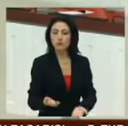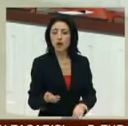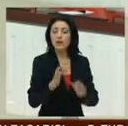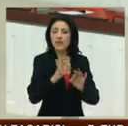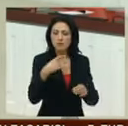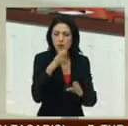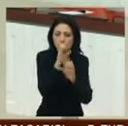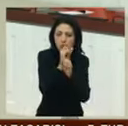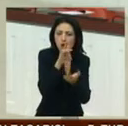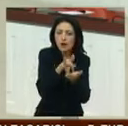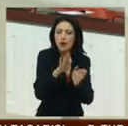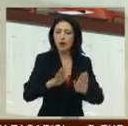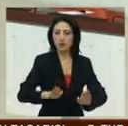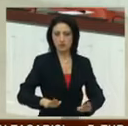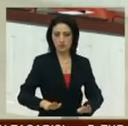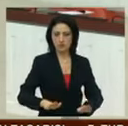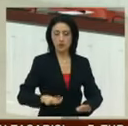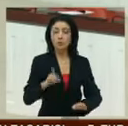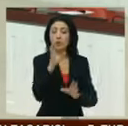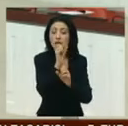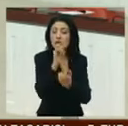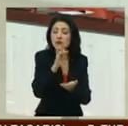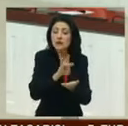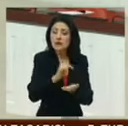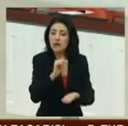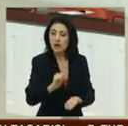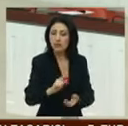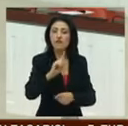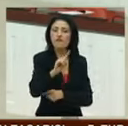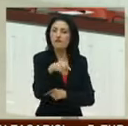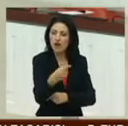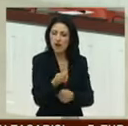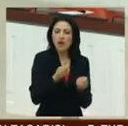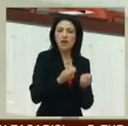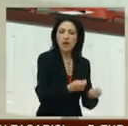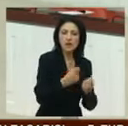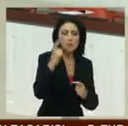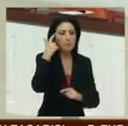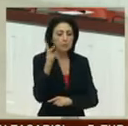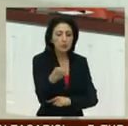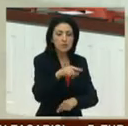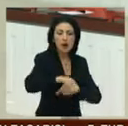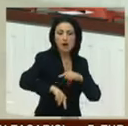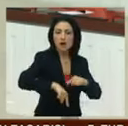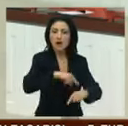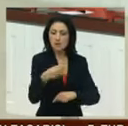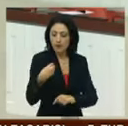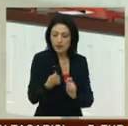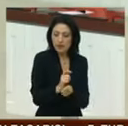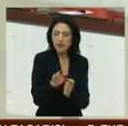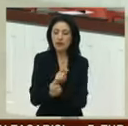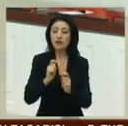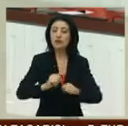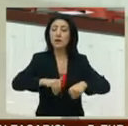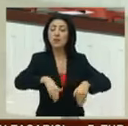bir tıkanmanın eşiğindeyiz. Bu tıkanmada vergide, eğitimde, bilimsel araştırma sisteminde reform yapmayan